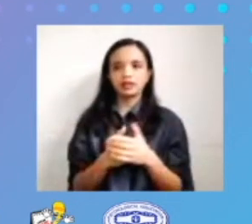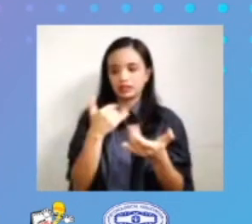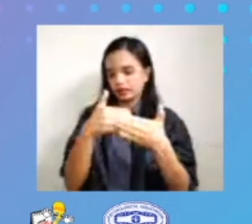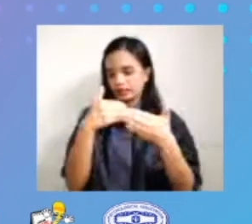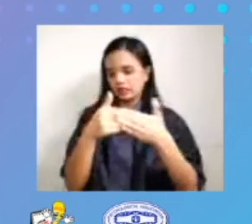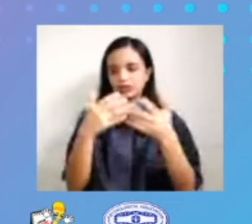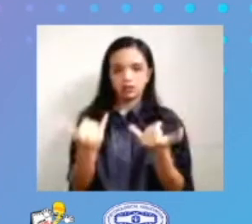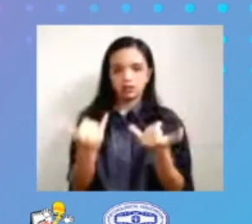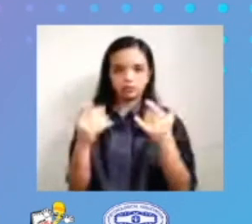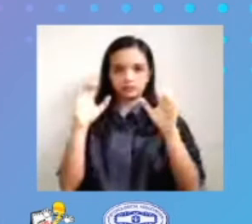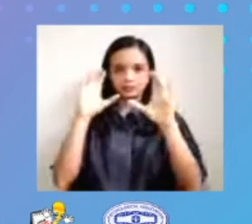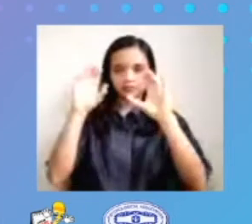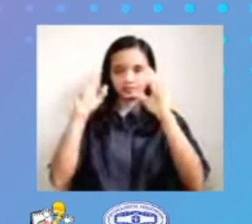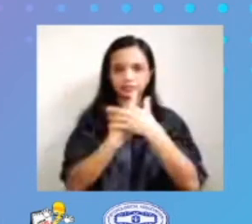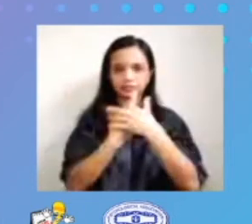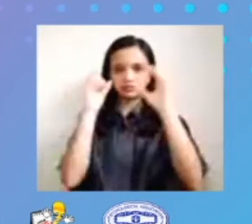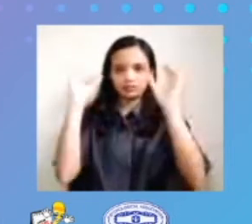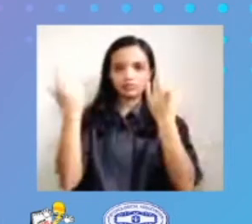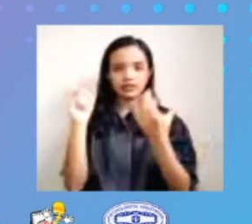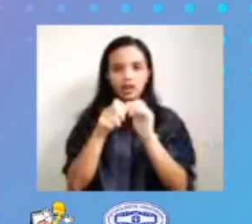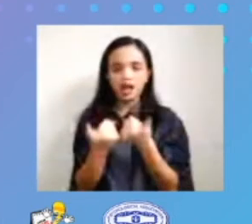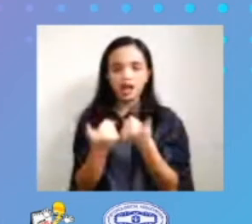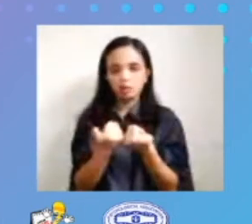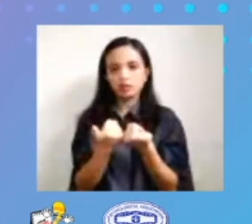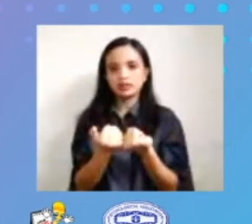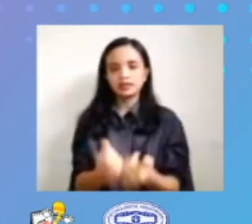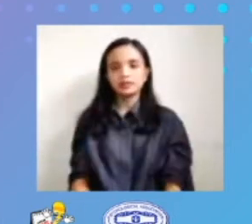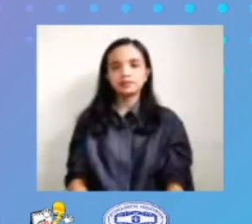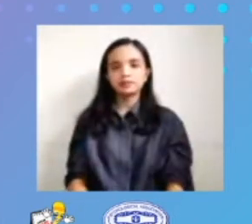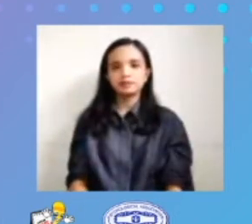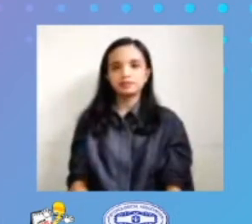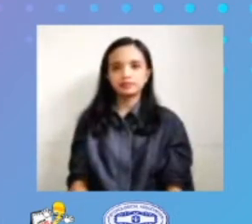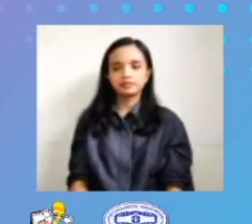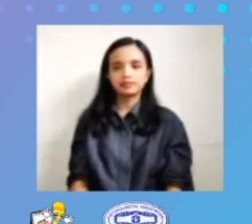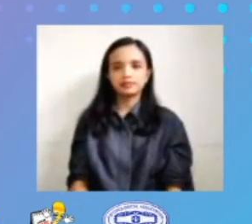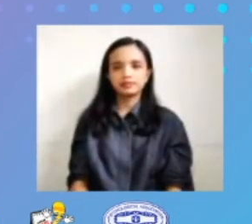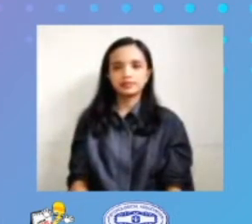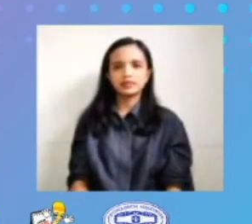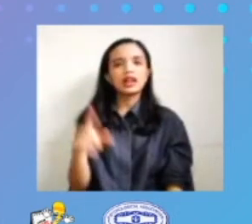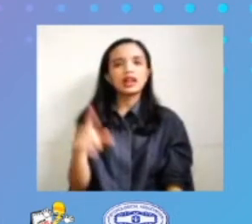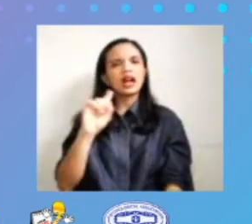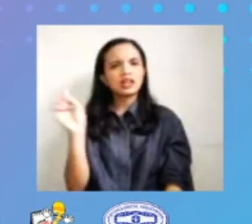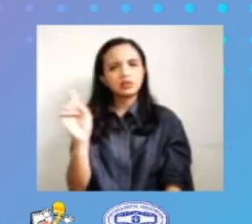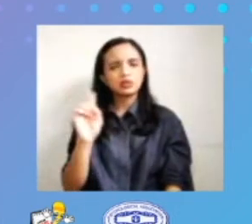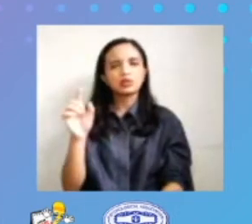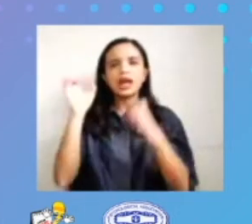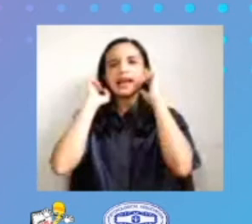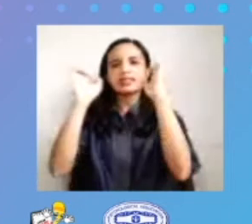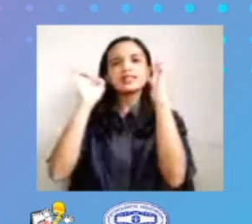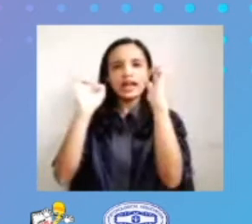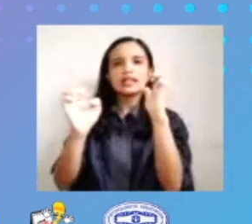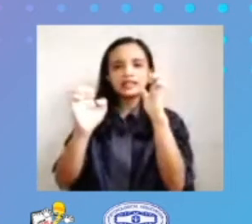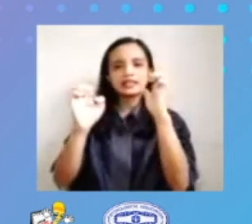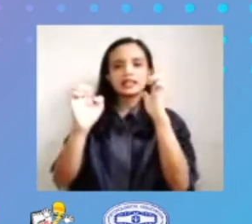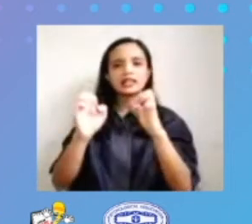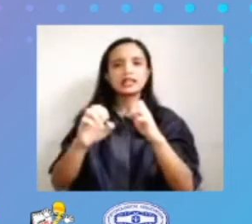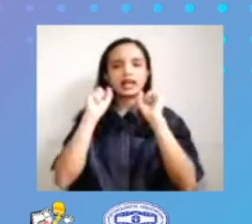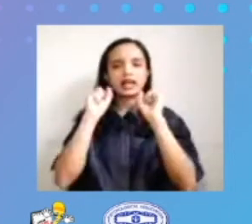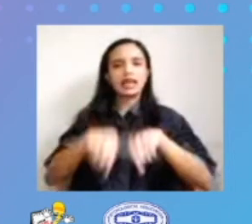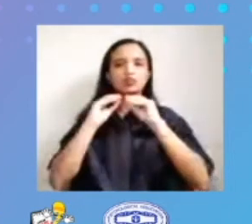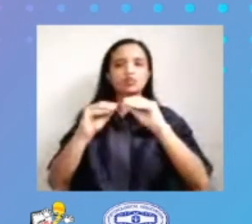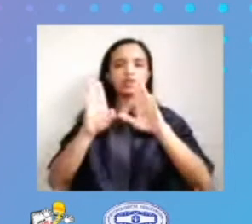po may comment din mula kay Miss Gracie Cam Camarillo. Loving yourself despite your flaws. Loving yourself enough to